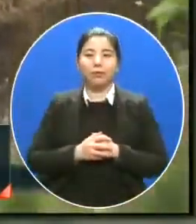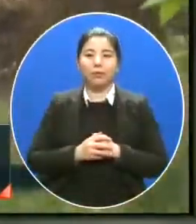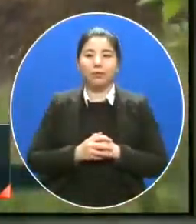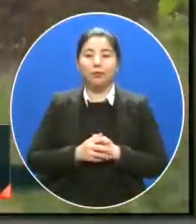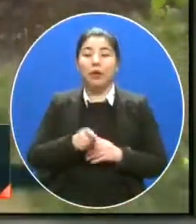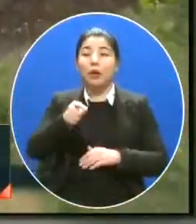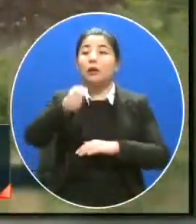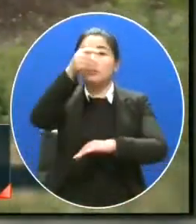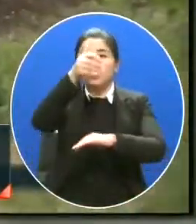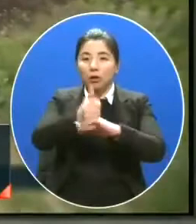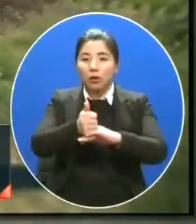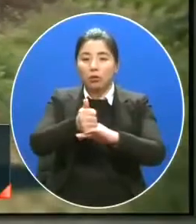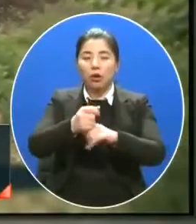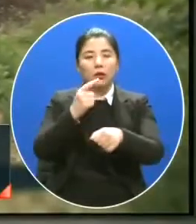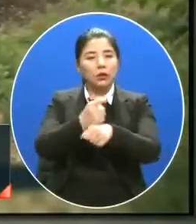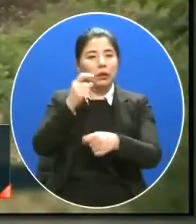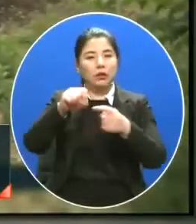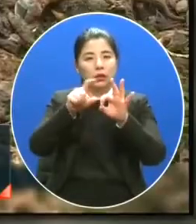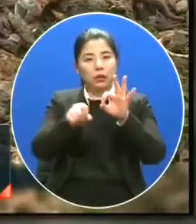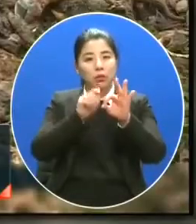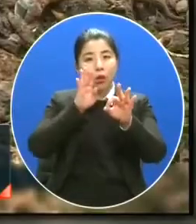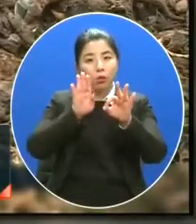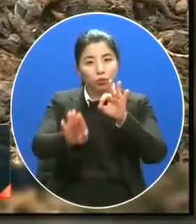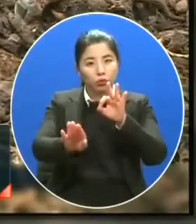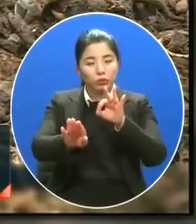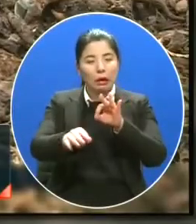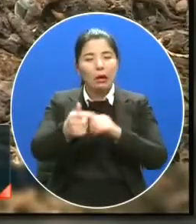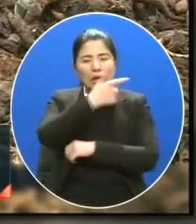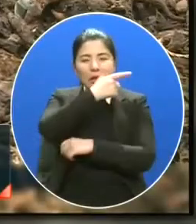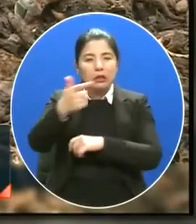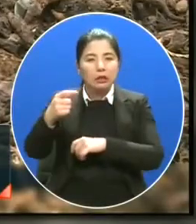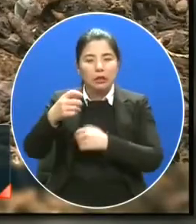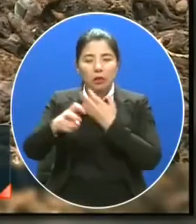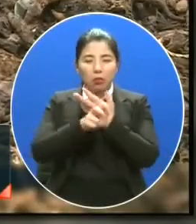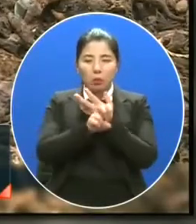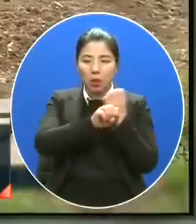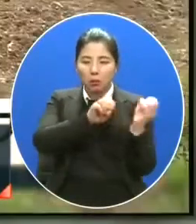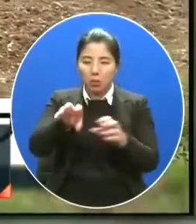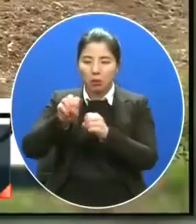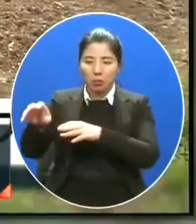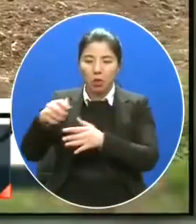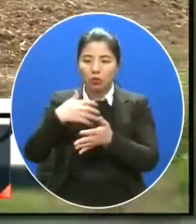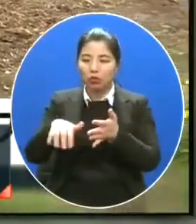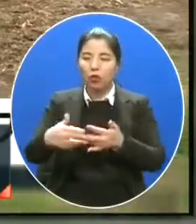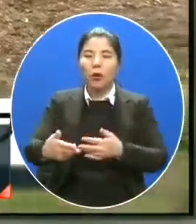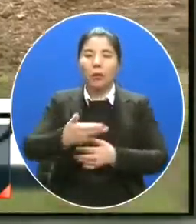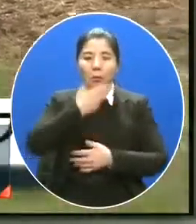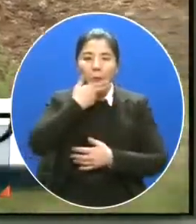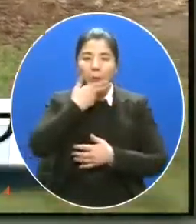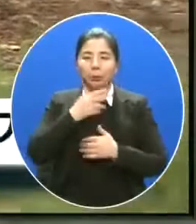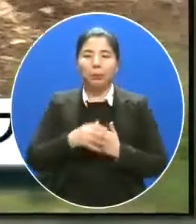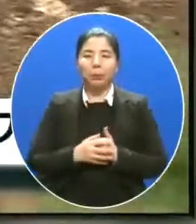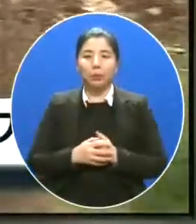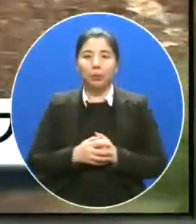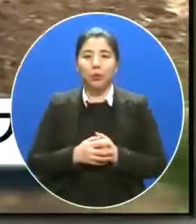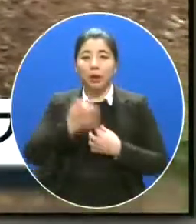합니다. 그 결과 지난해 10월 이후에는 대규모 불법 투기가 단 한 건도 없었다고